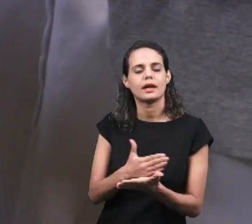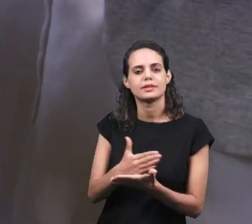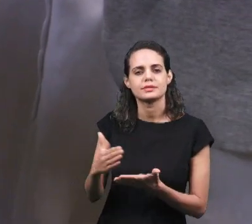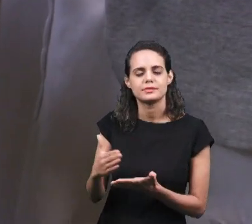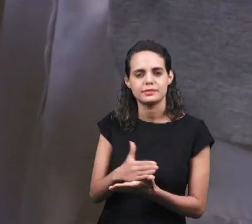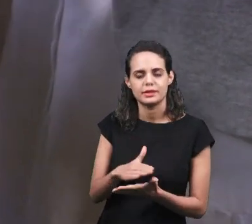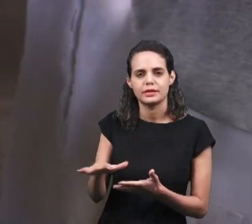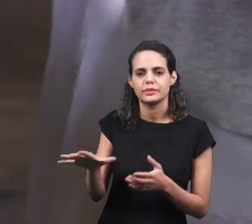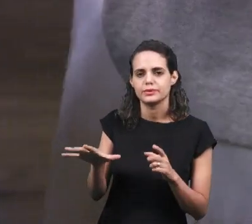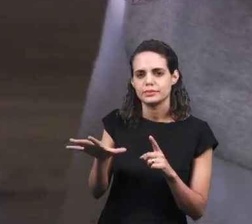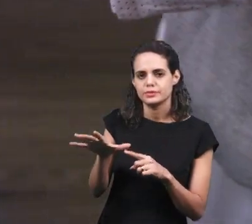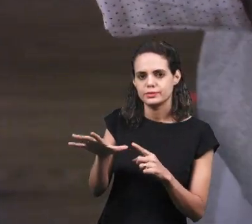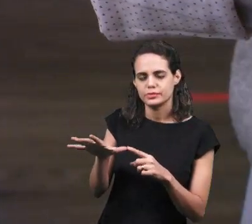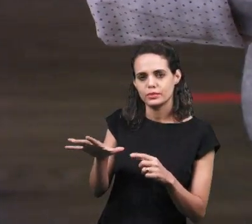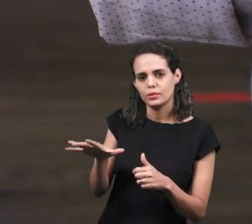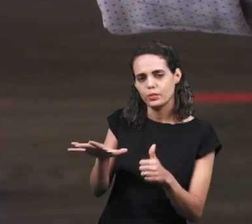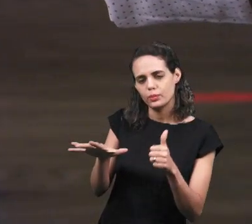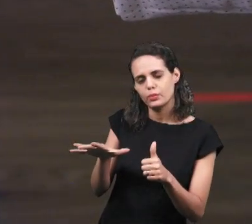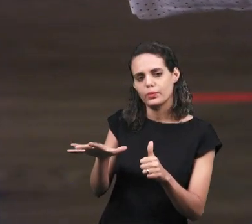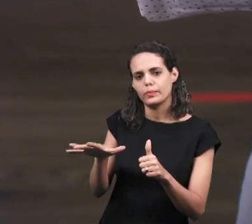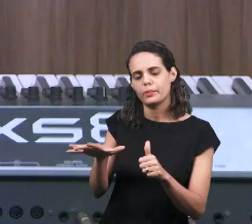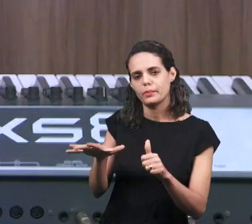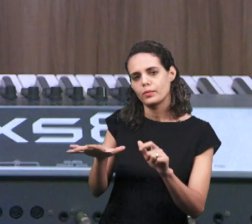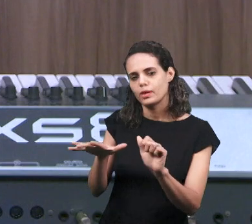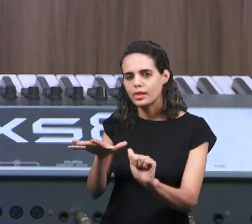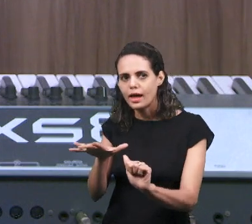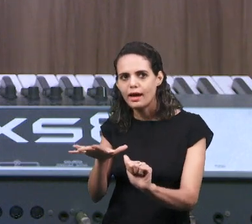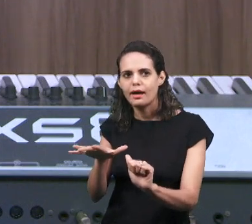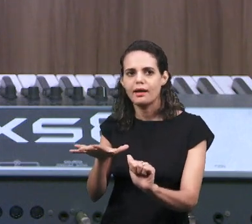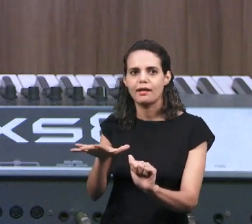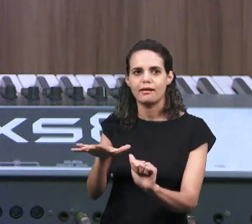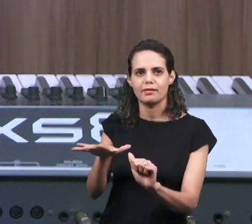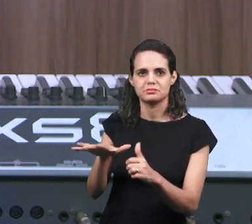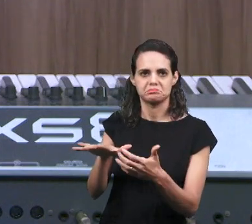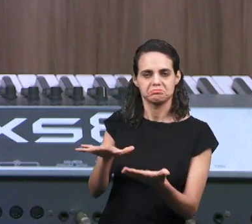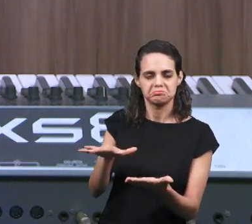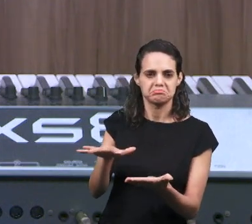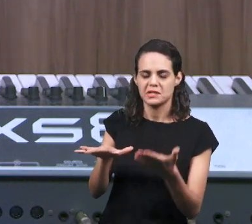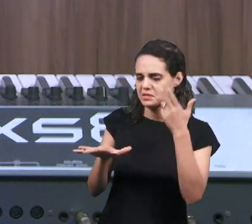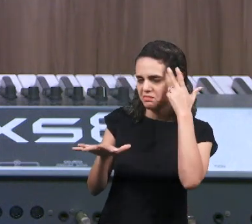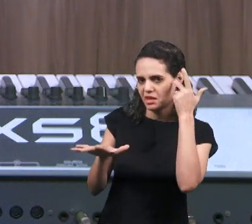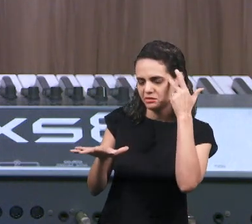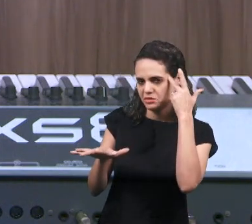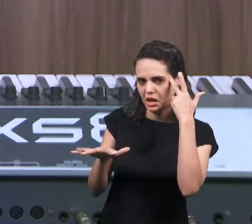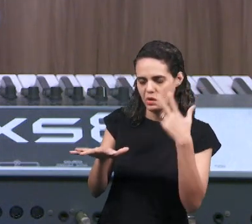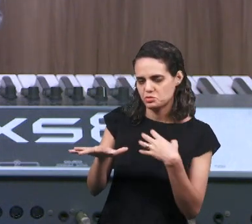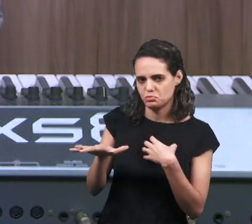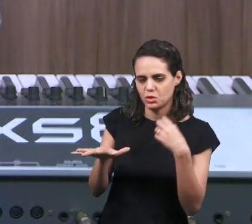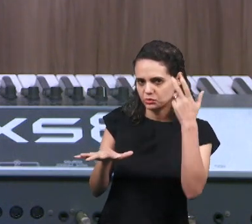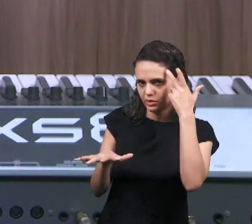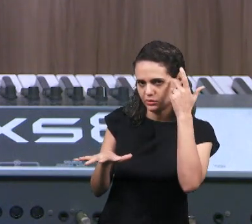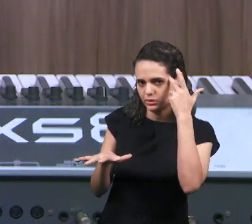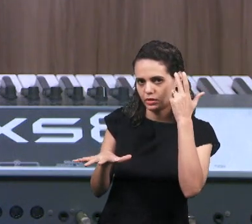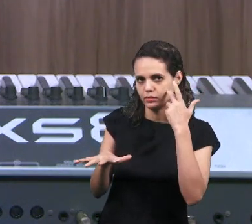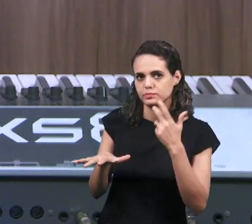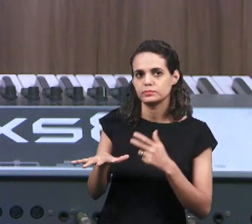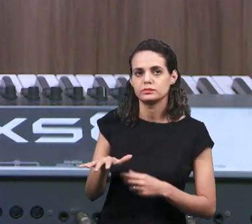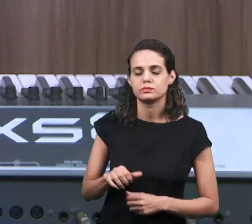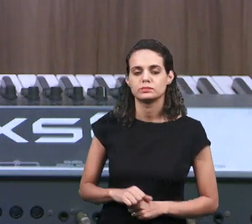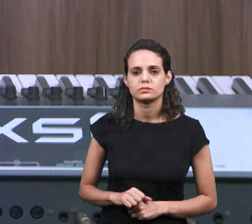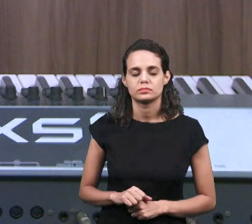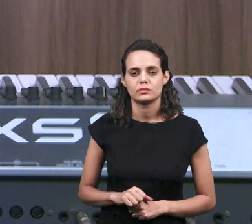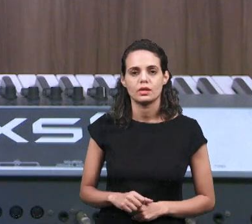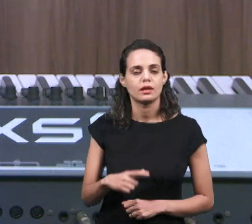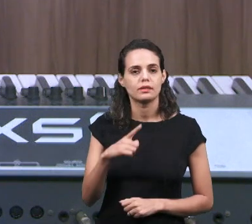1 va avoir besoin de passer au La aussi, ça sera naturel et intuitif. Quand on